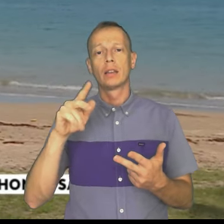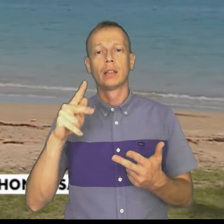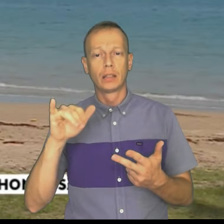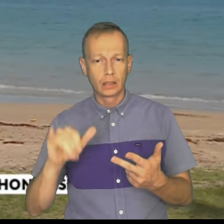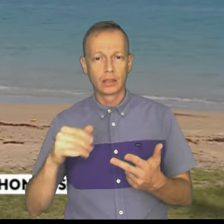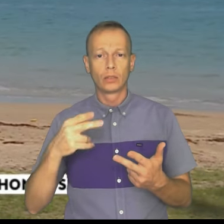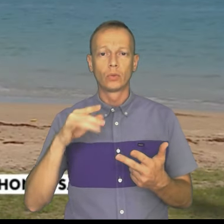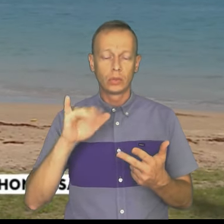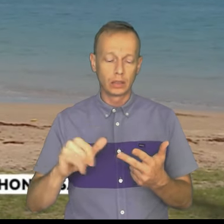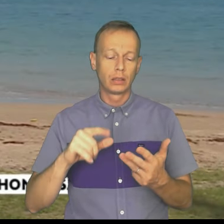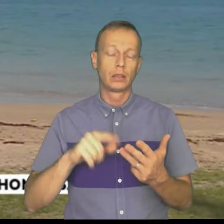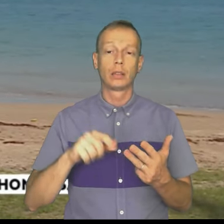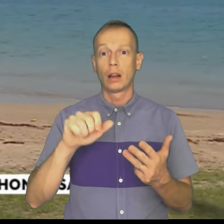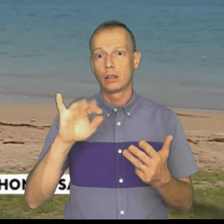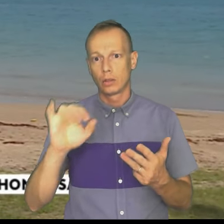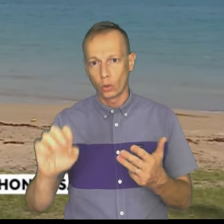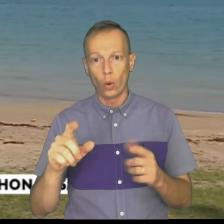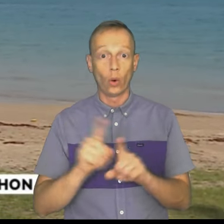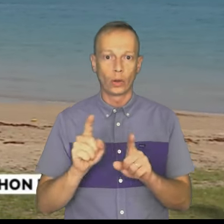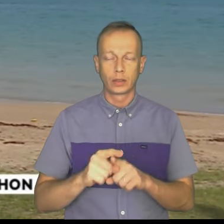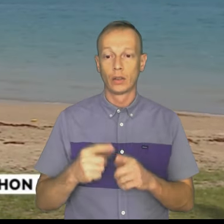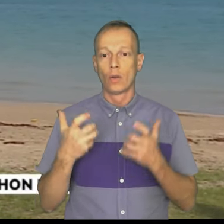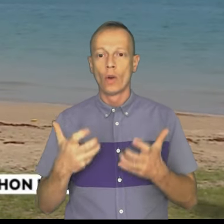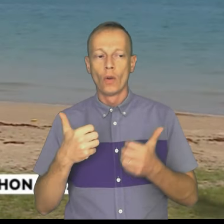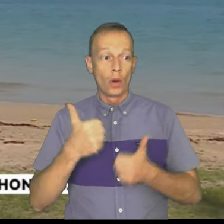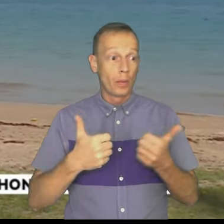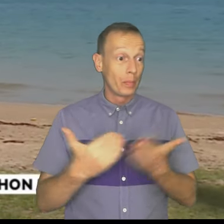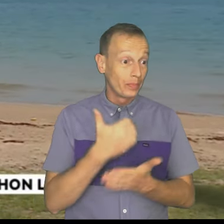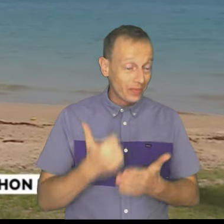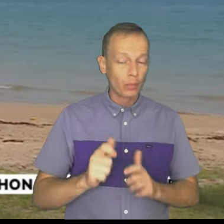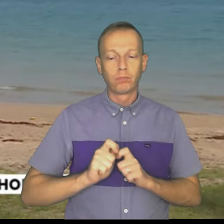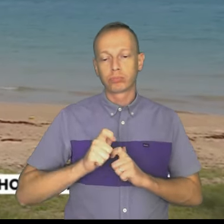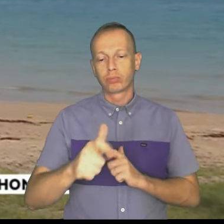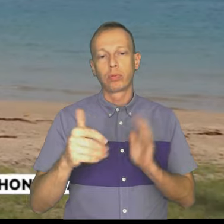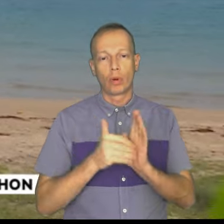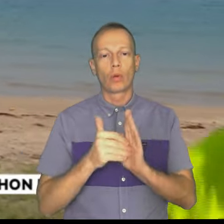regroupements, nous voulons à ce que ça se passe bien et pour qu'on ait cette continuité.